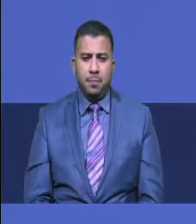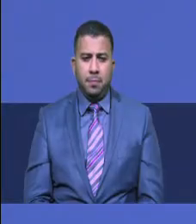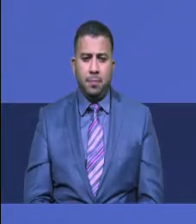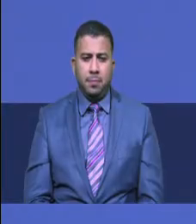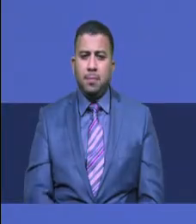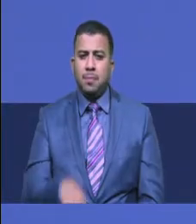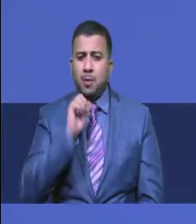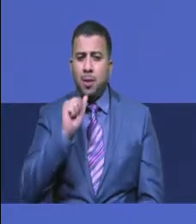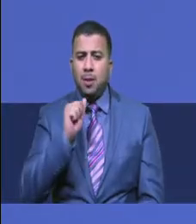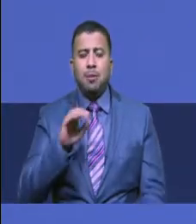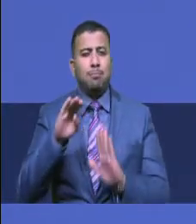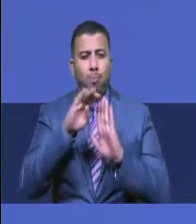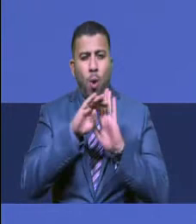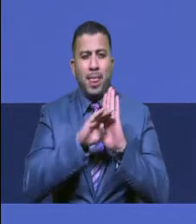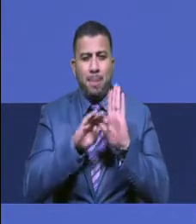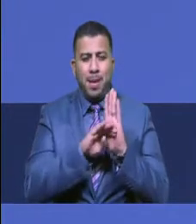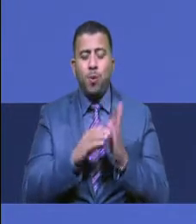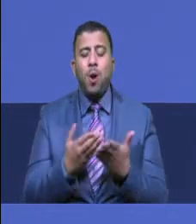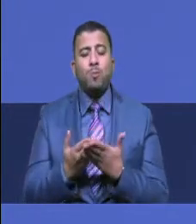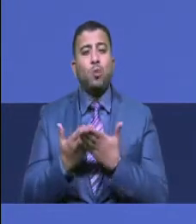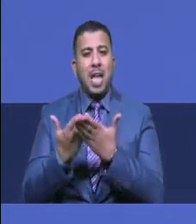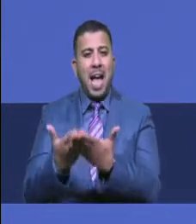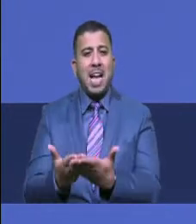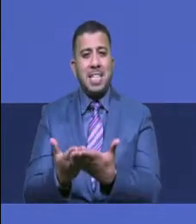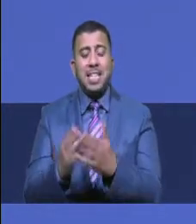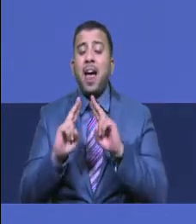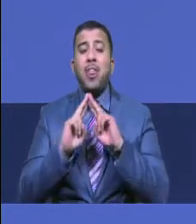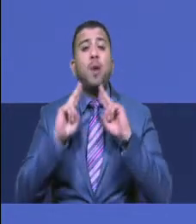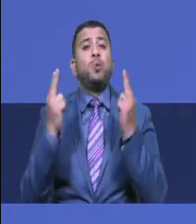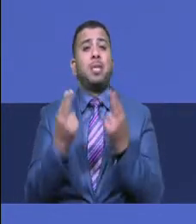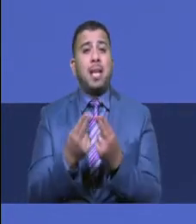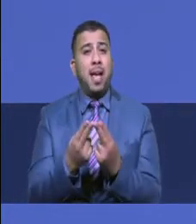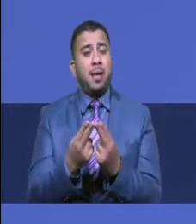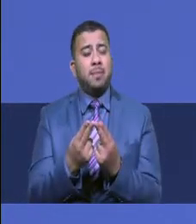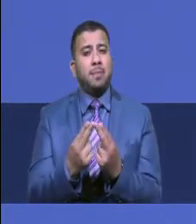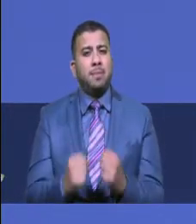المرتبين والمساعدين في هذا المنتدى